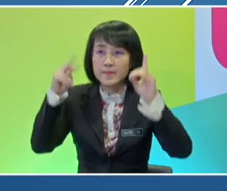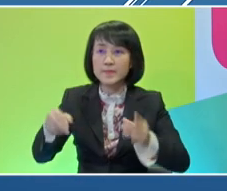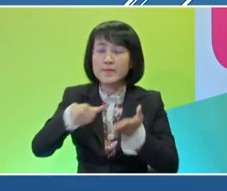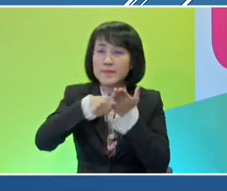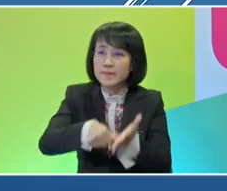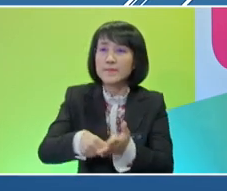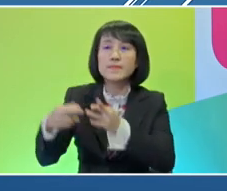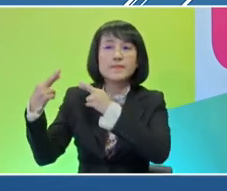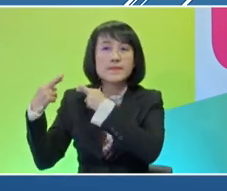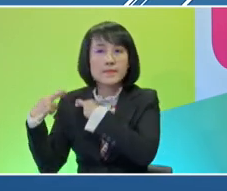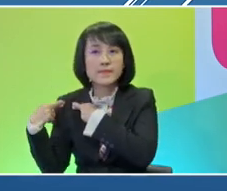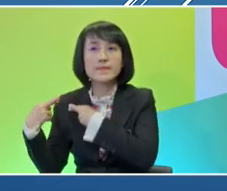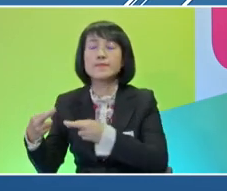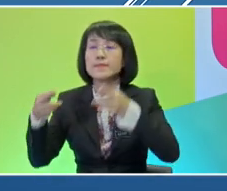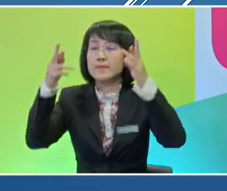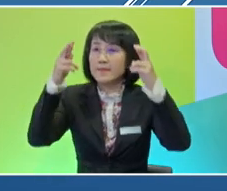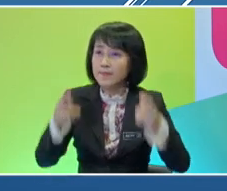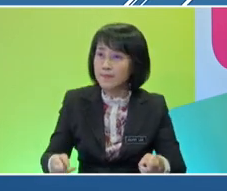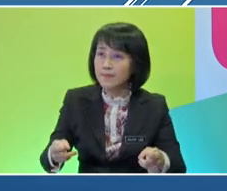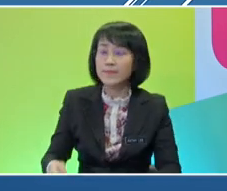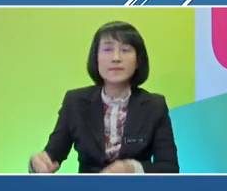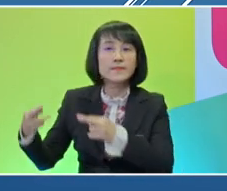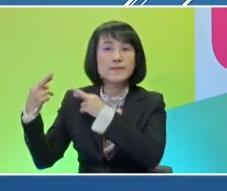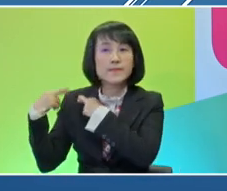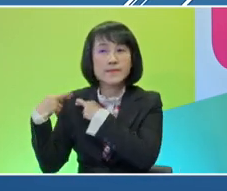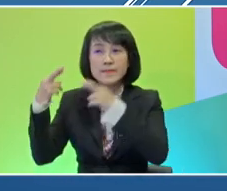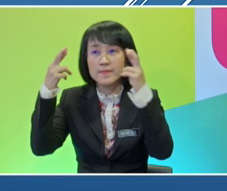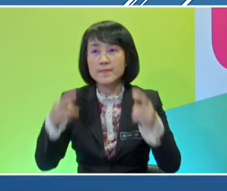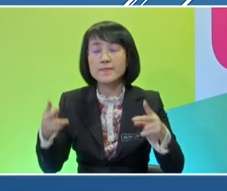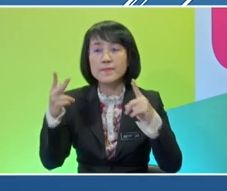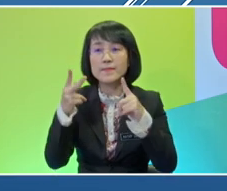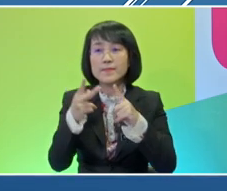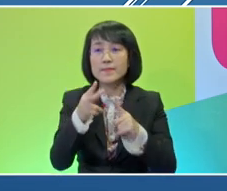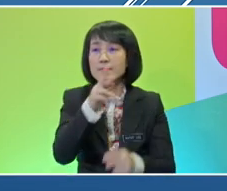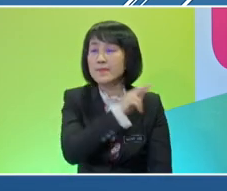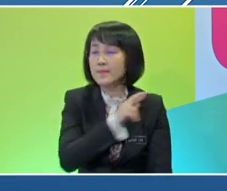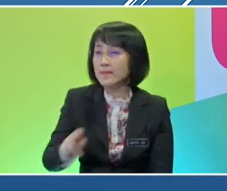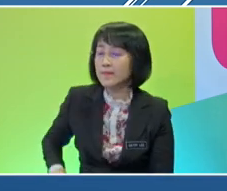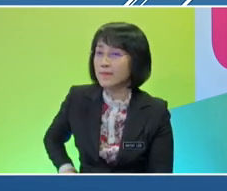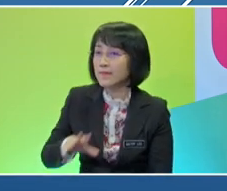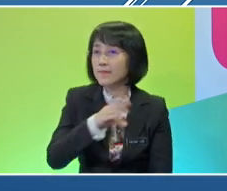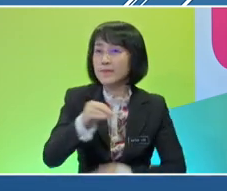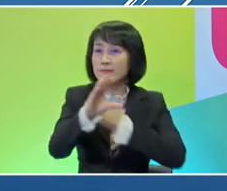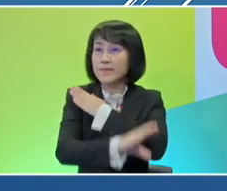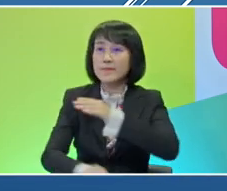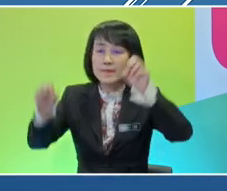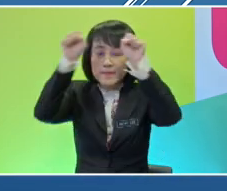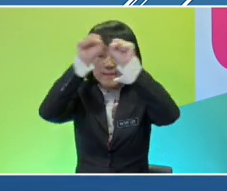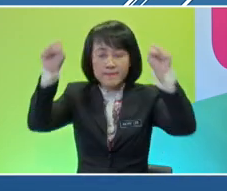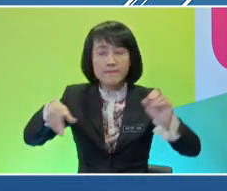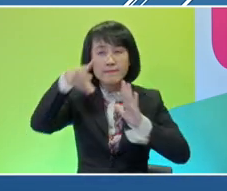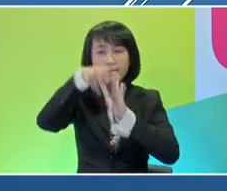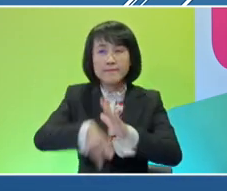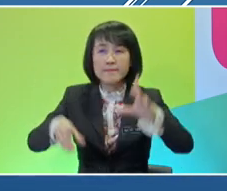rakyat menekankan kepada tanggung jawab rakyat kepada raja dan negara sistem pendidikan menjadi asas yang penting kepada